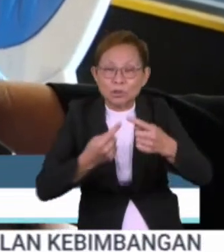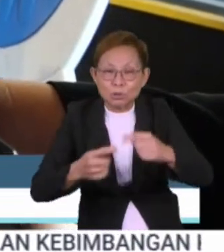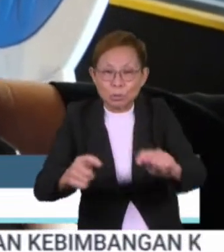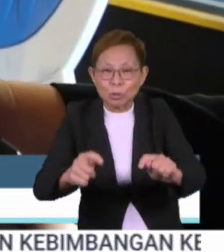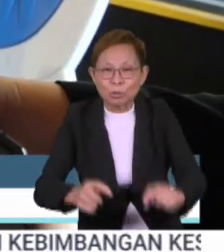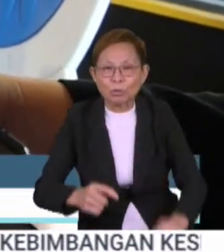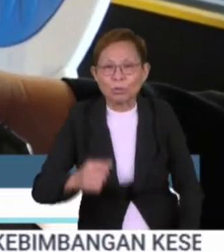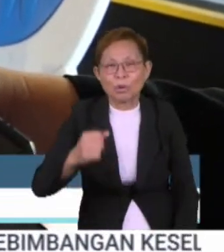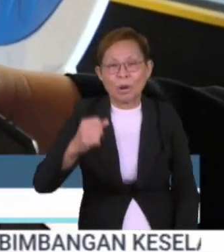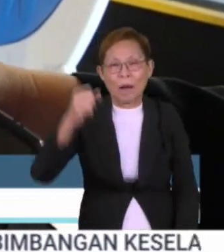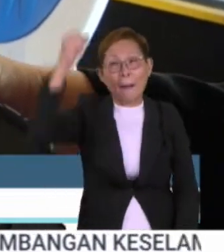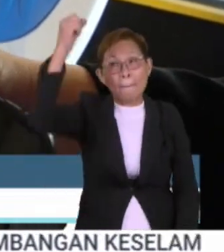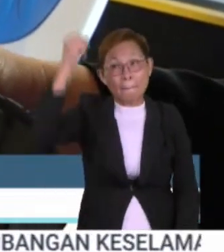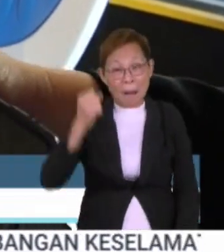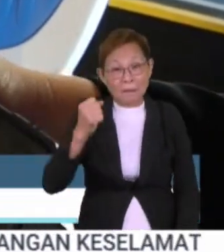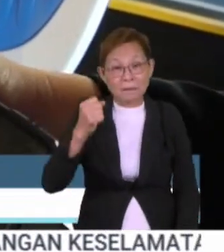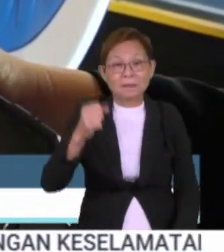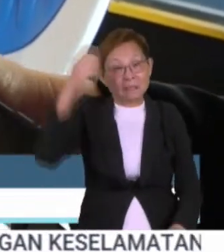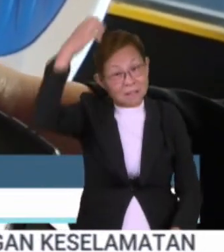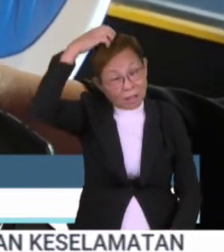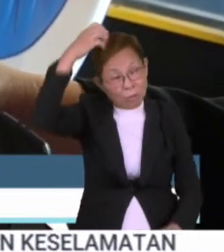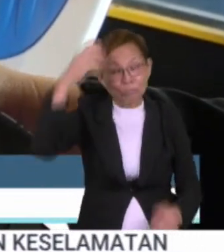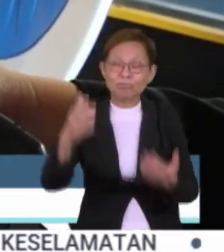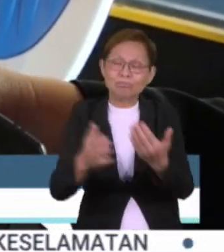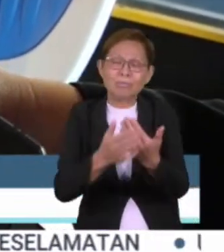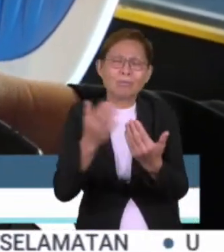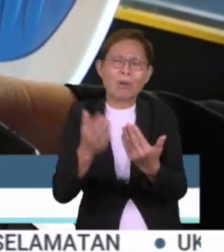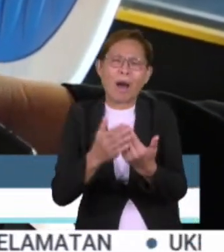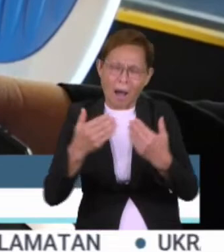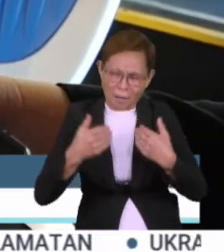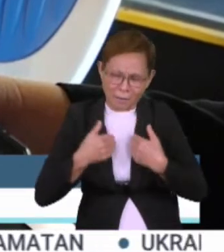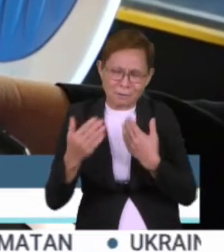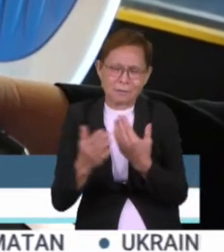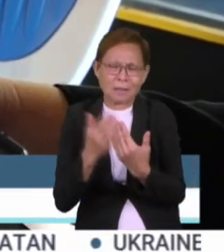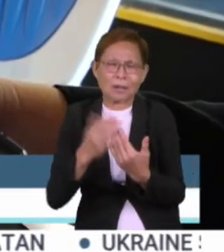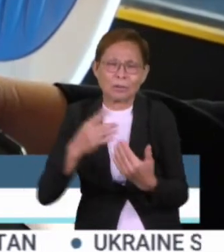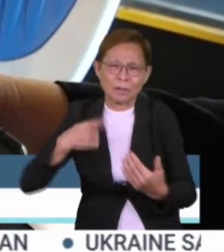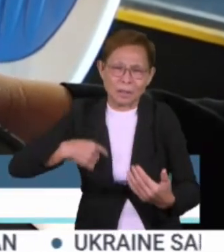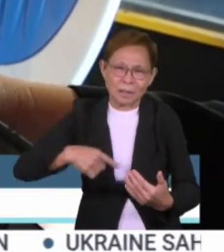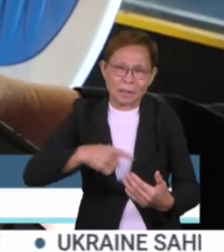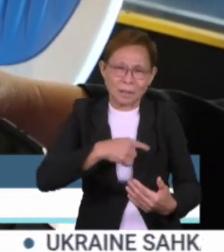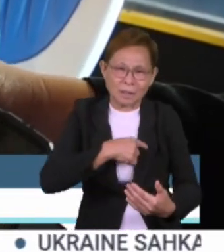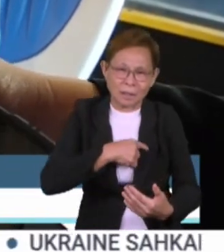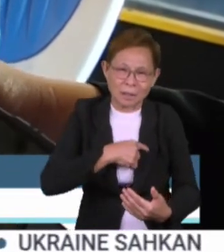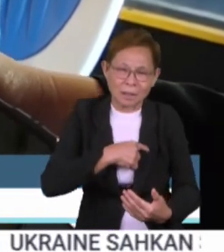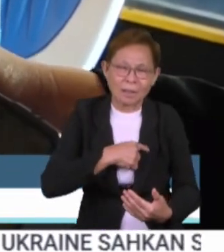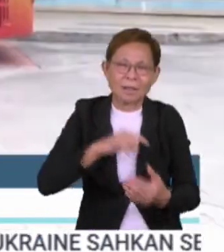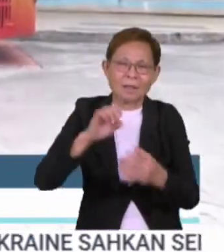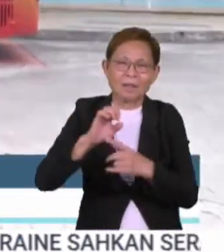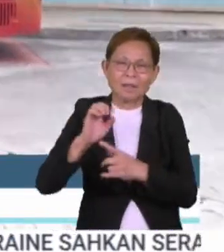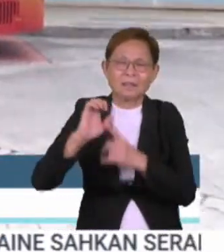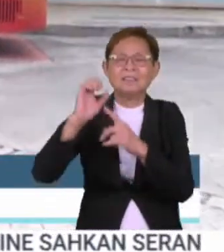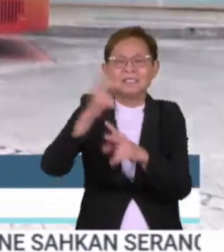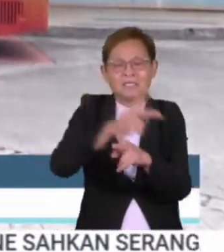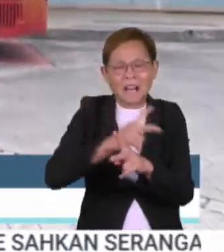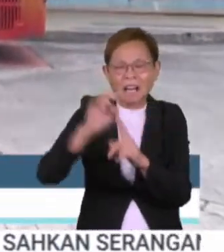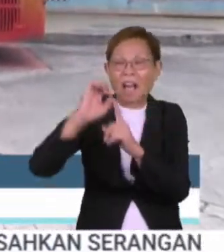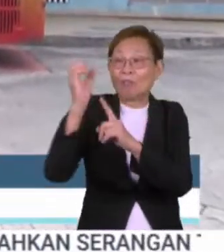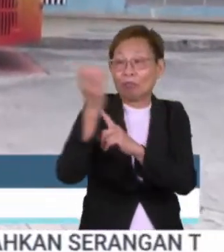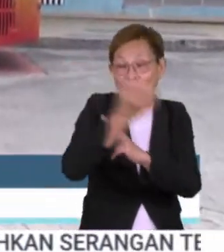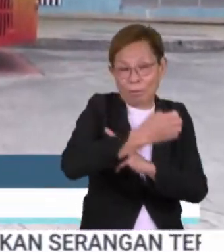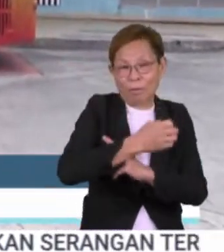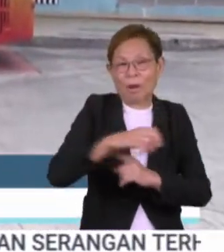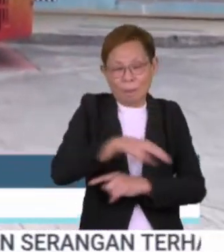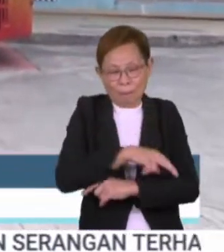nih kalau ada begini senang sekali dan of course kita pun menjaga lah selain